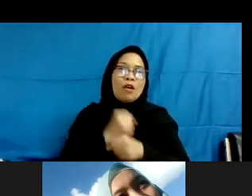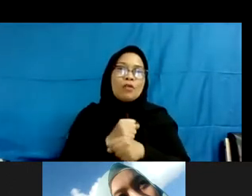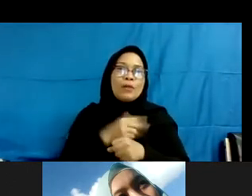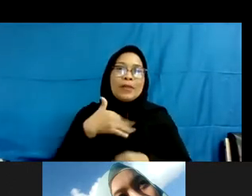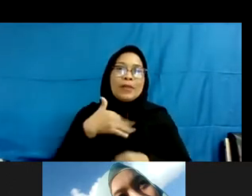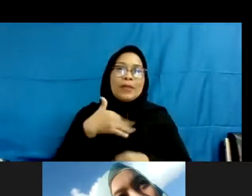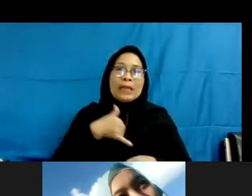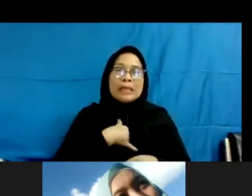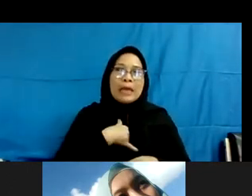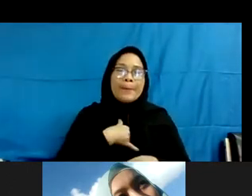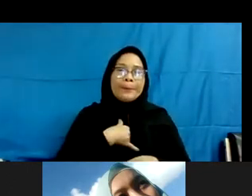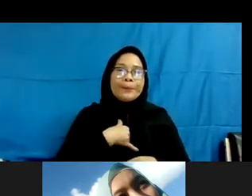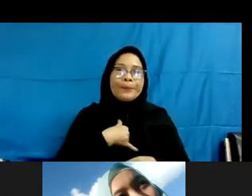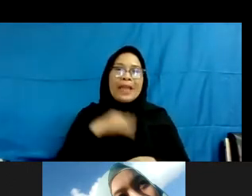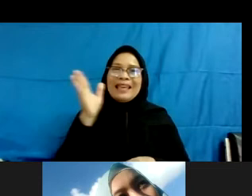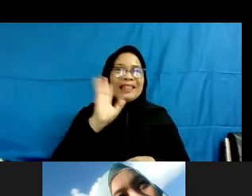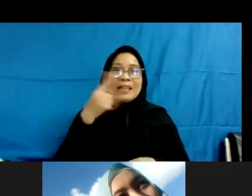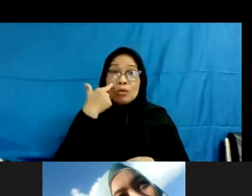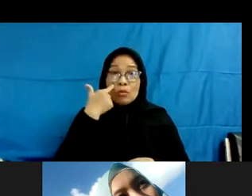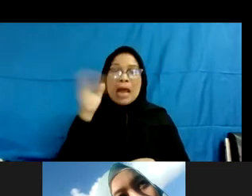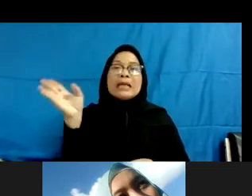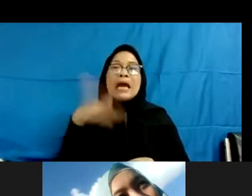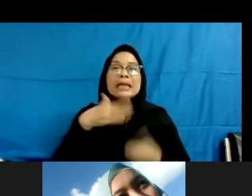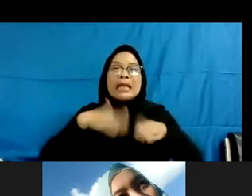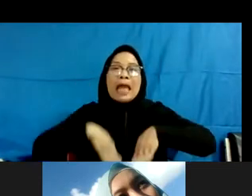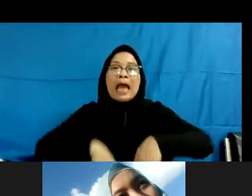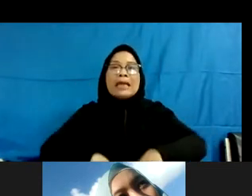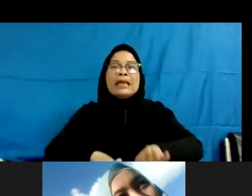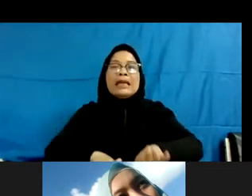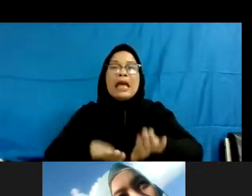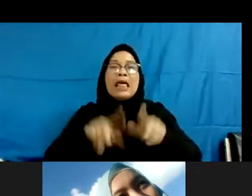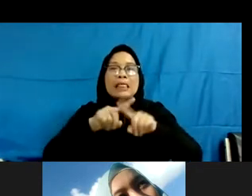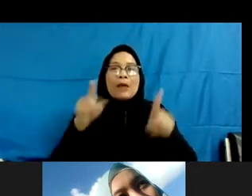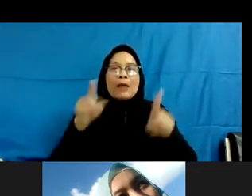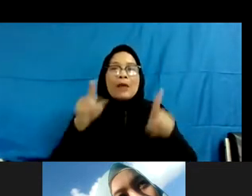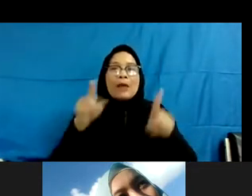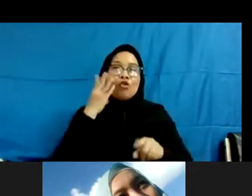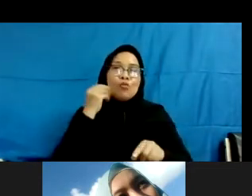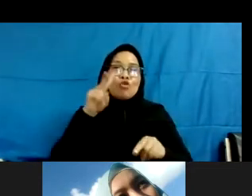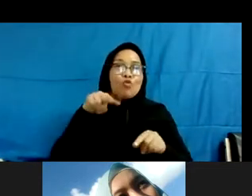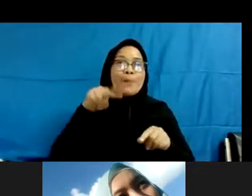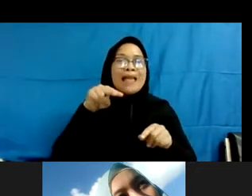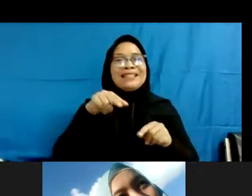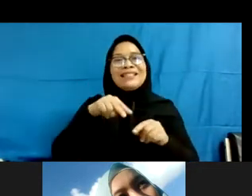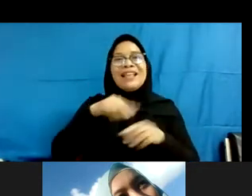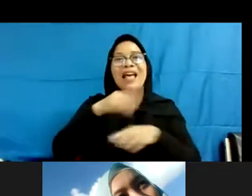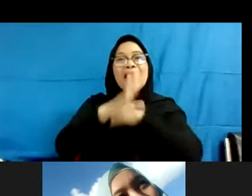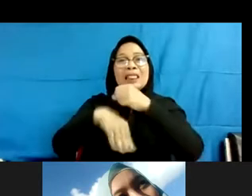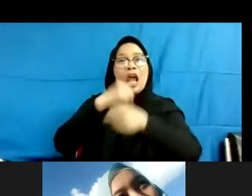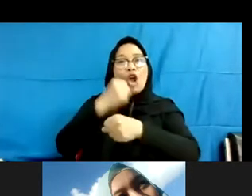Saya tidak tunanetra dari lahir, tapi saat usia saya 12 tahun waktu itu. Jadi usia saya 12